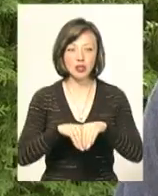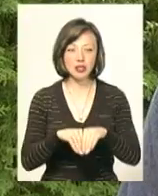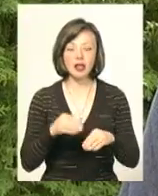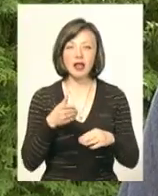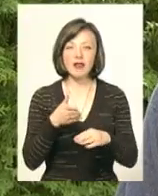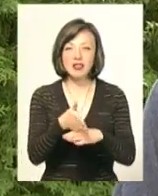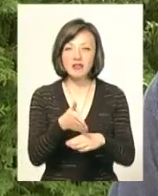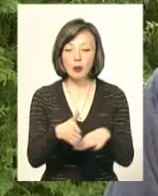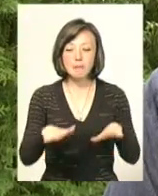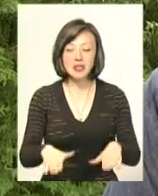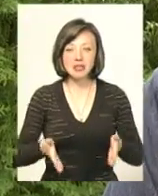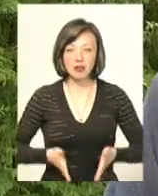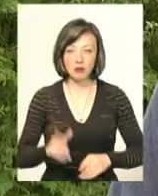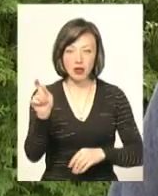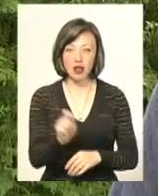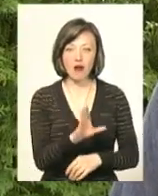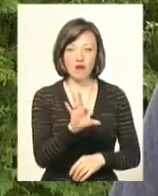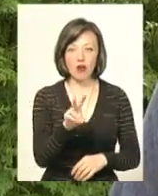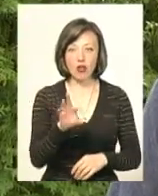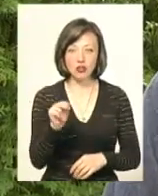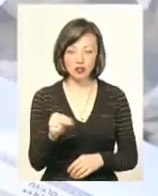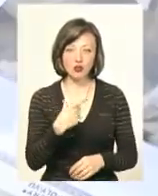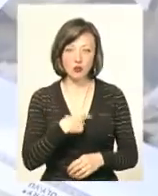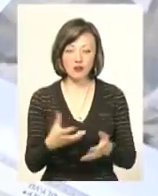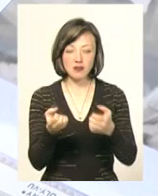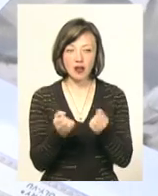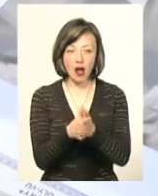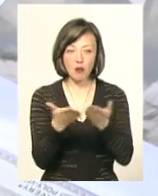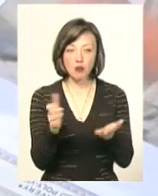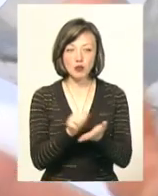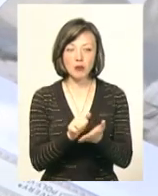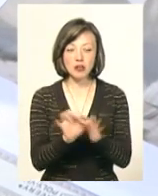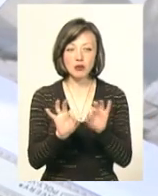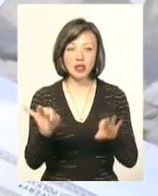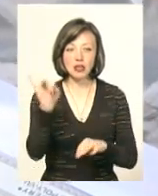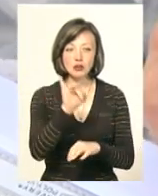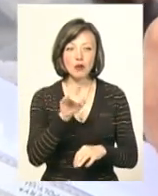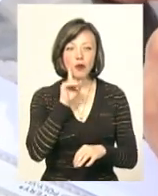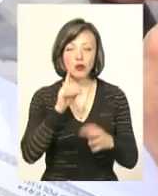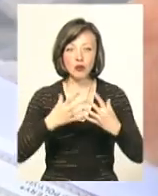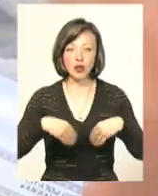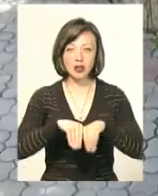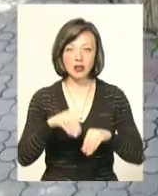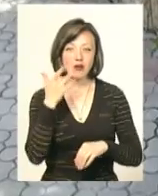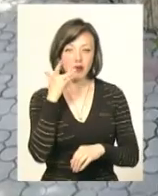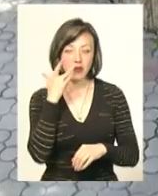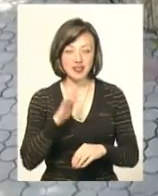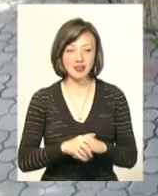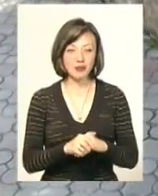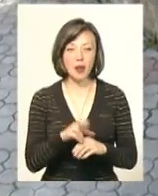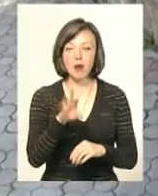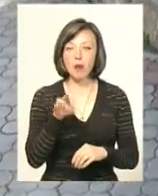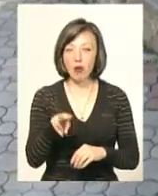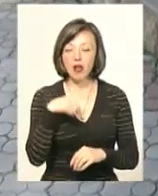їхнього народження. Тому й приїхав до Волочиська. Із собою взяв альбом з документами, що розповідає історію молодої родини у Нью-Йорку. Пол Саган каже,